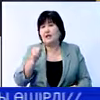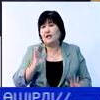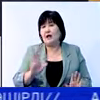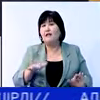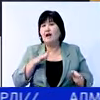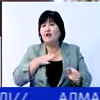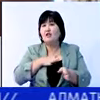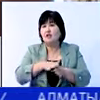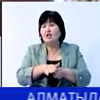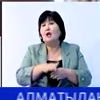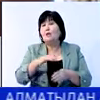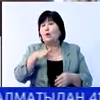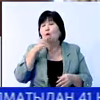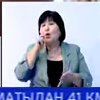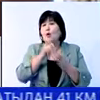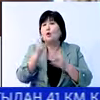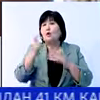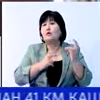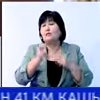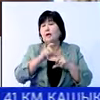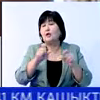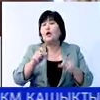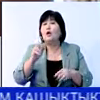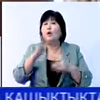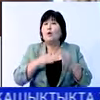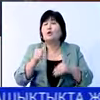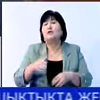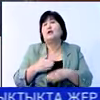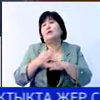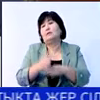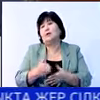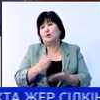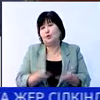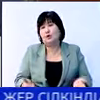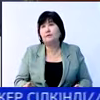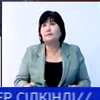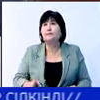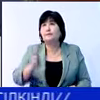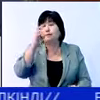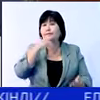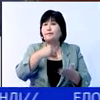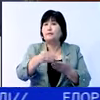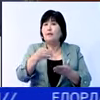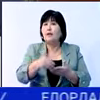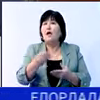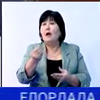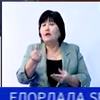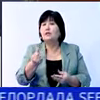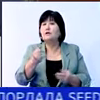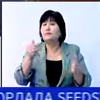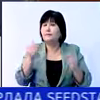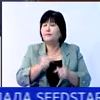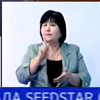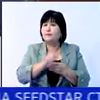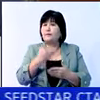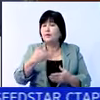игерілген. Көптен күткен құс фабрикасының құрылысы екіұдай күйде қалып отыр. Мемлекеттің ақшасы міндетті түрде сұралады. Мен бұны өте